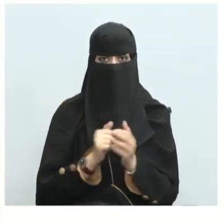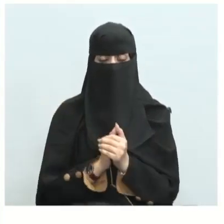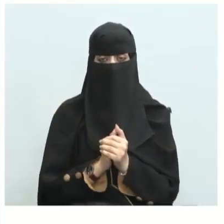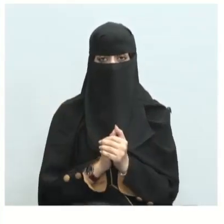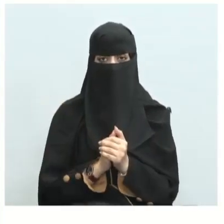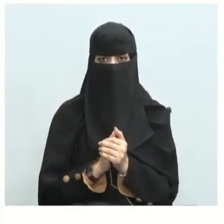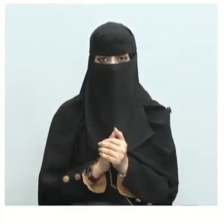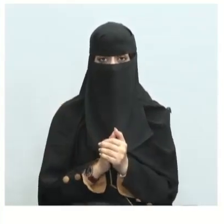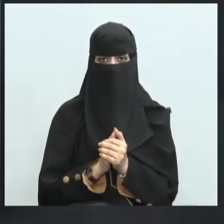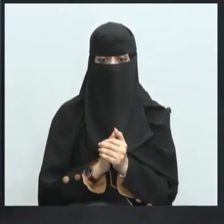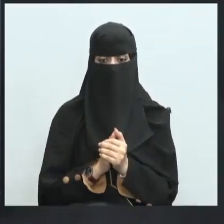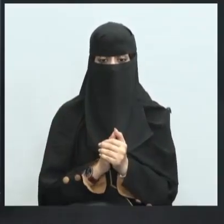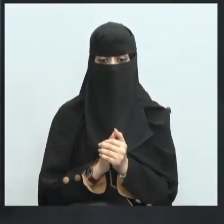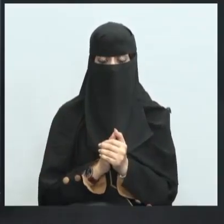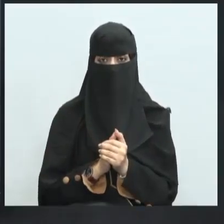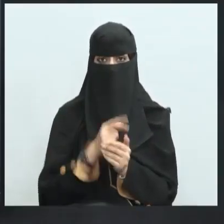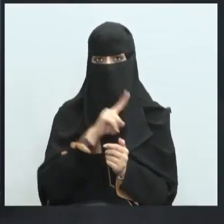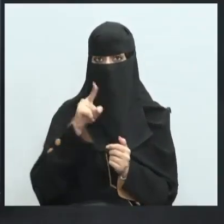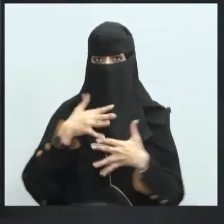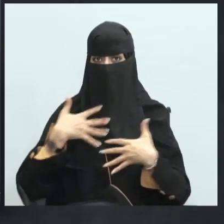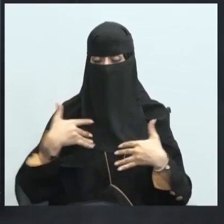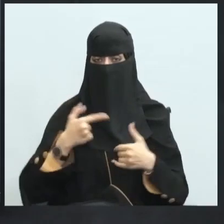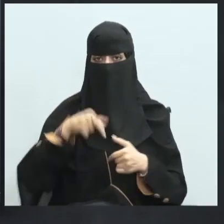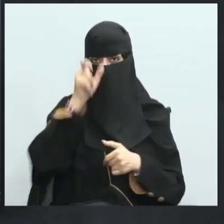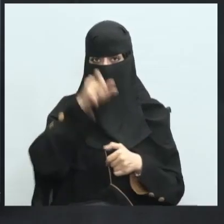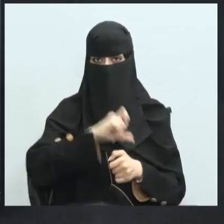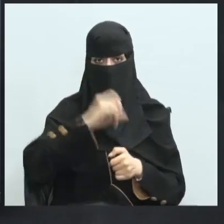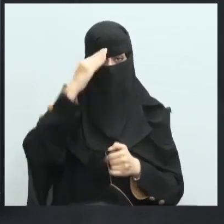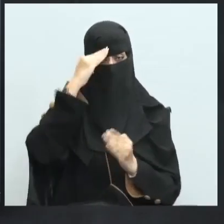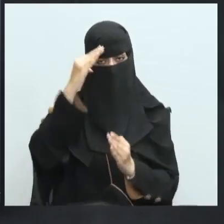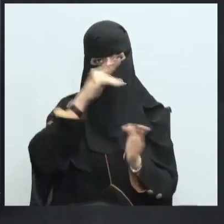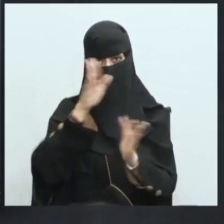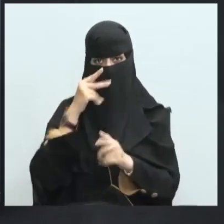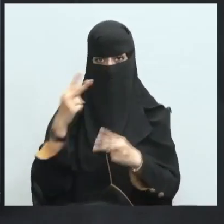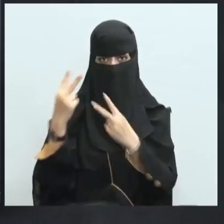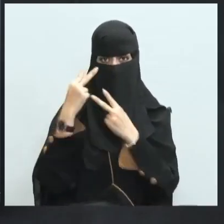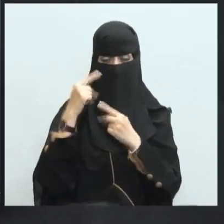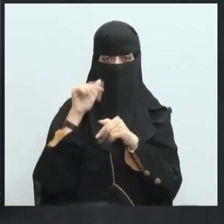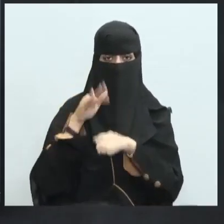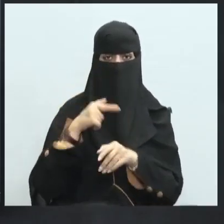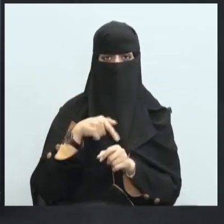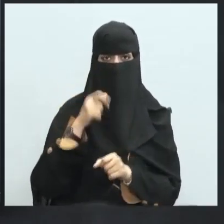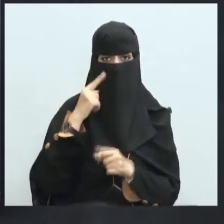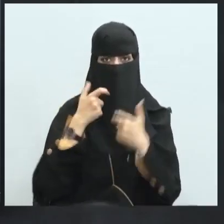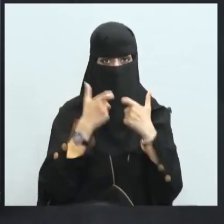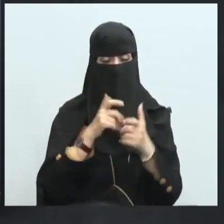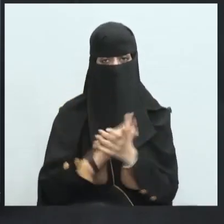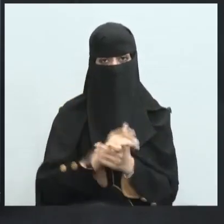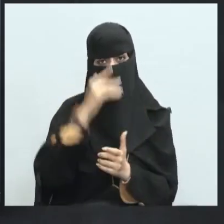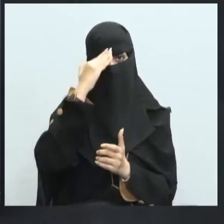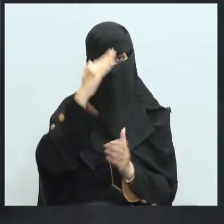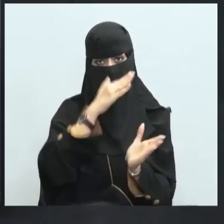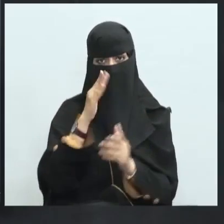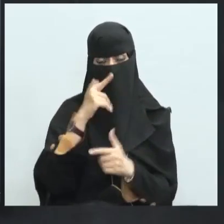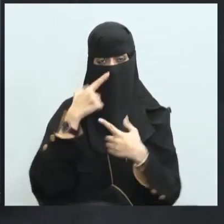بذاته في الختام لا يسعني اعزائي الطلاب والطالبات الا ان اشكركم على حسن استماعكم وانصات شكرا